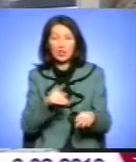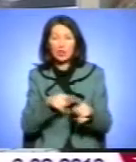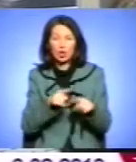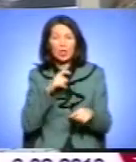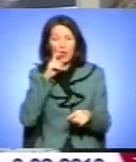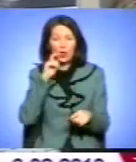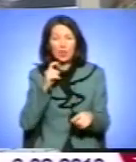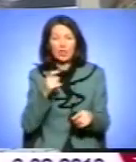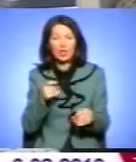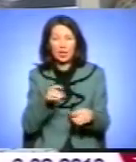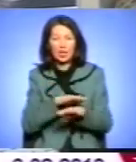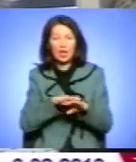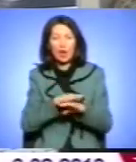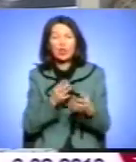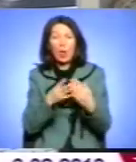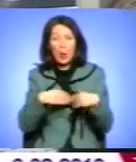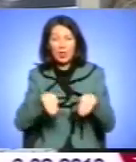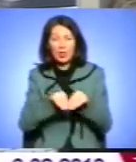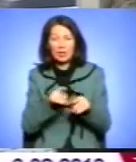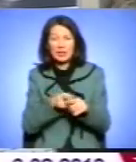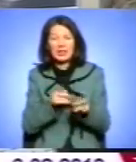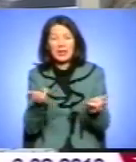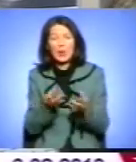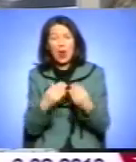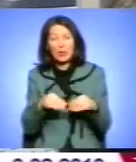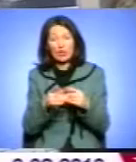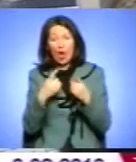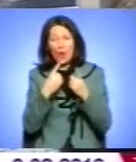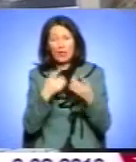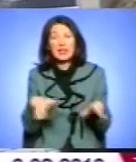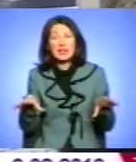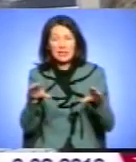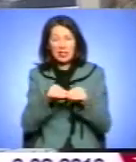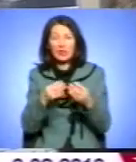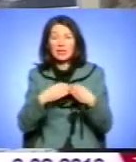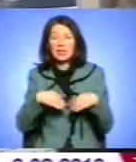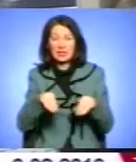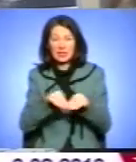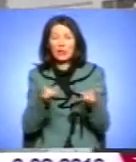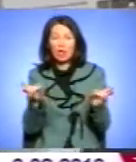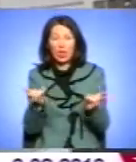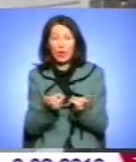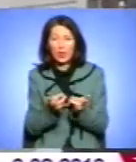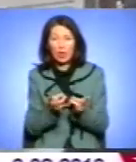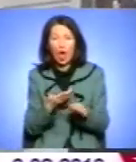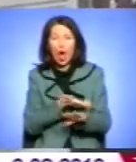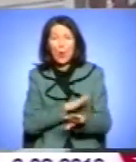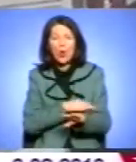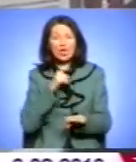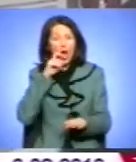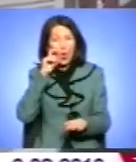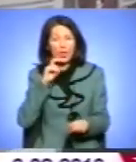тому це потрібно справді об'єднувати, про це говорити, тому що з'єднувати сім'ї, родини необхідно. Польща і